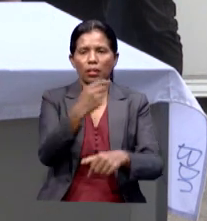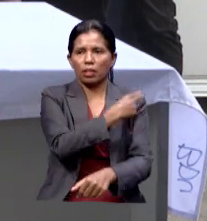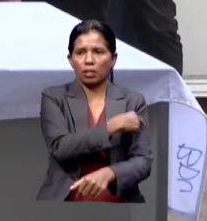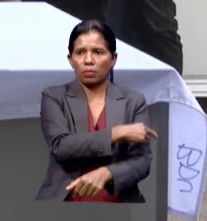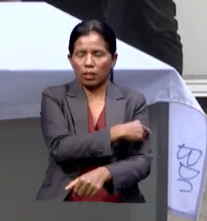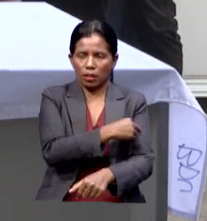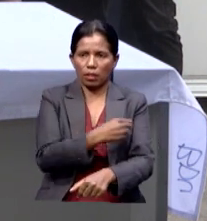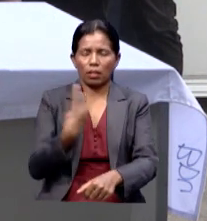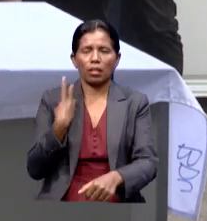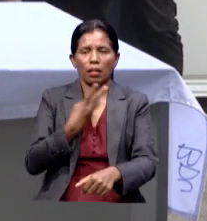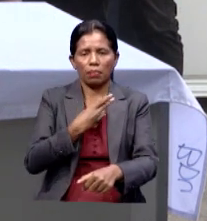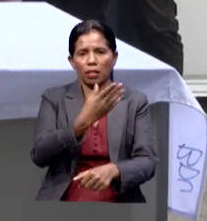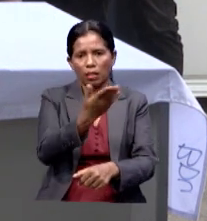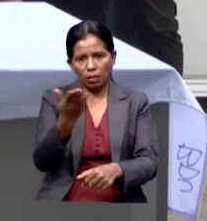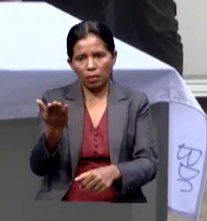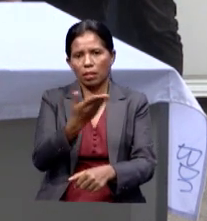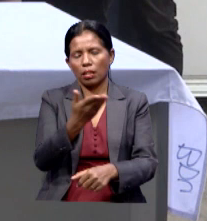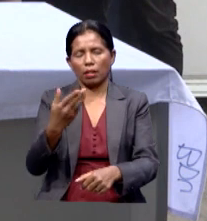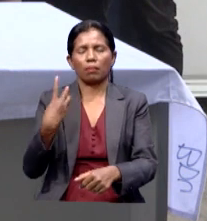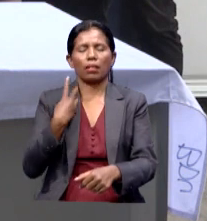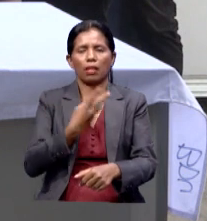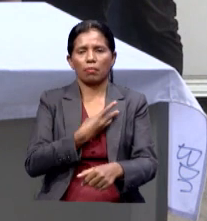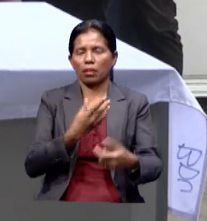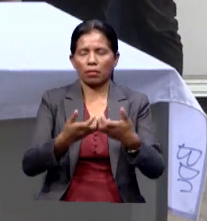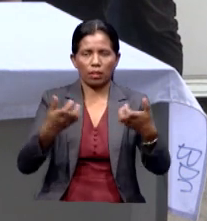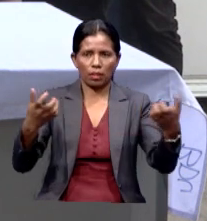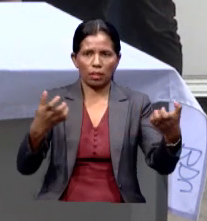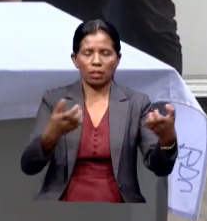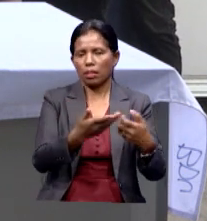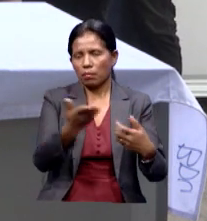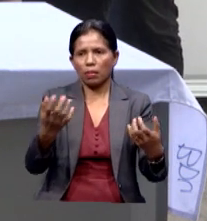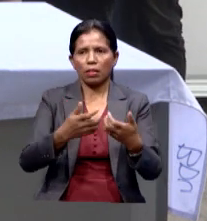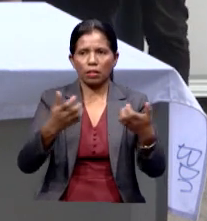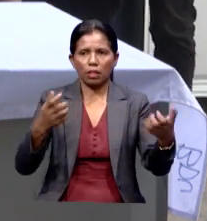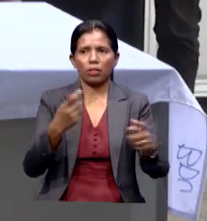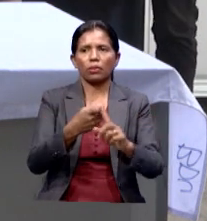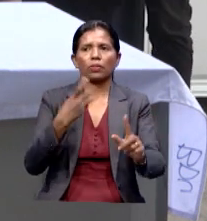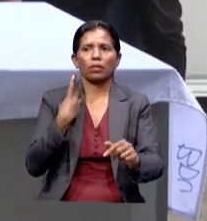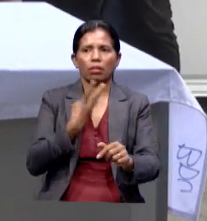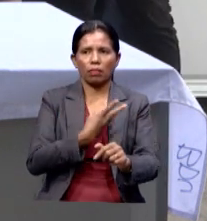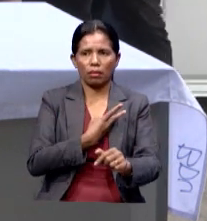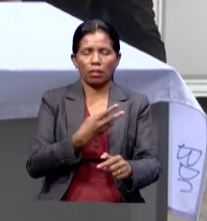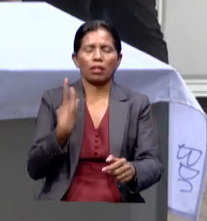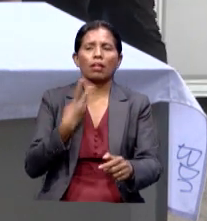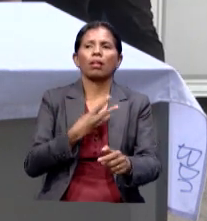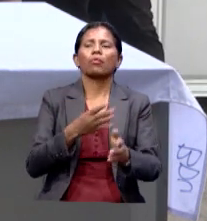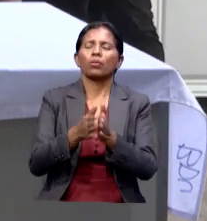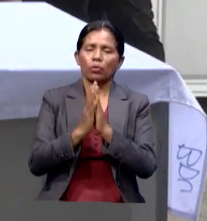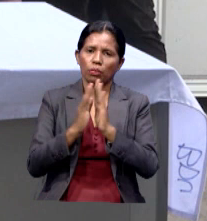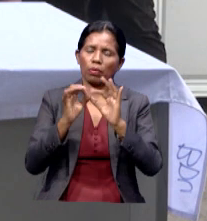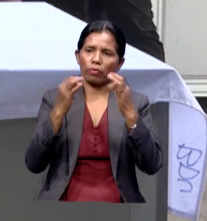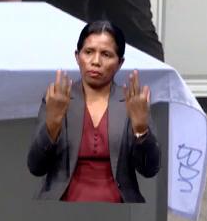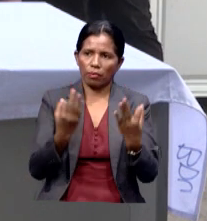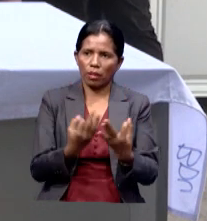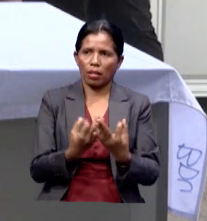imi, imi mak kami. Ame se la se usi imi, imi mos la se sami. Nomo sami usu ba familia sira tamba mene